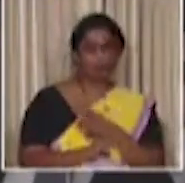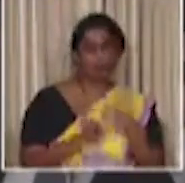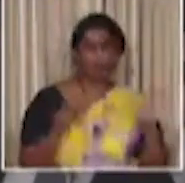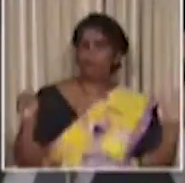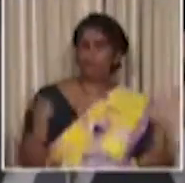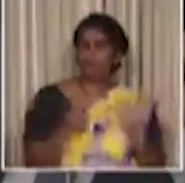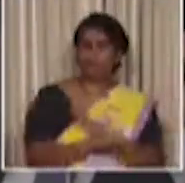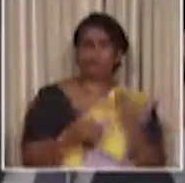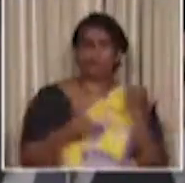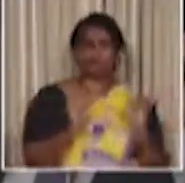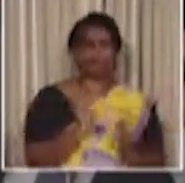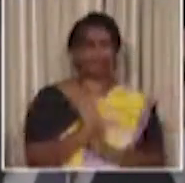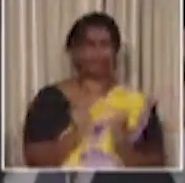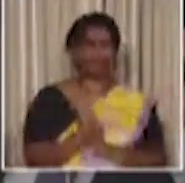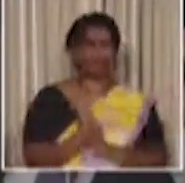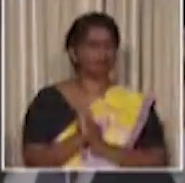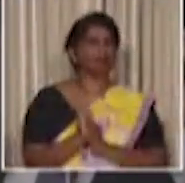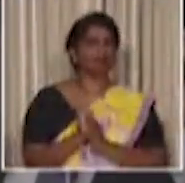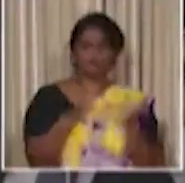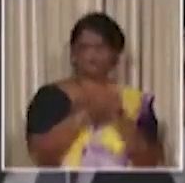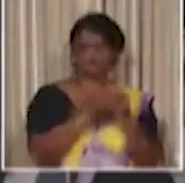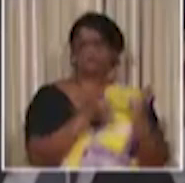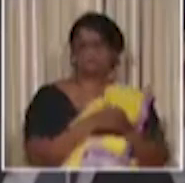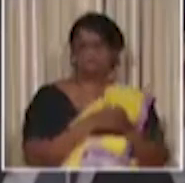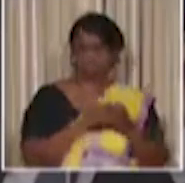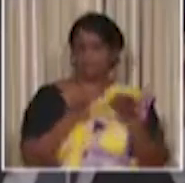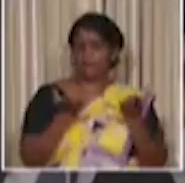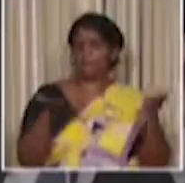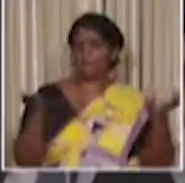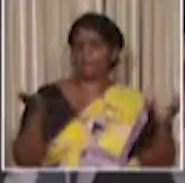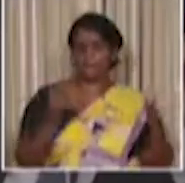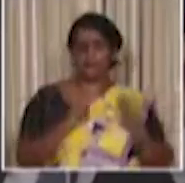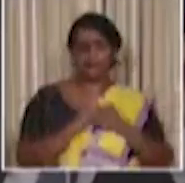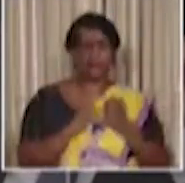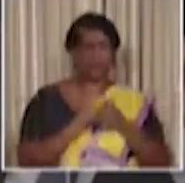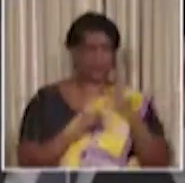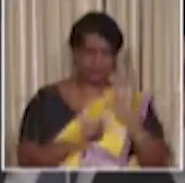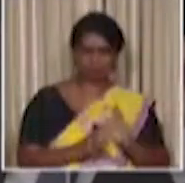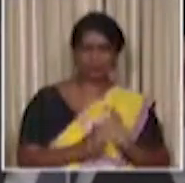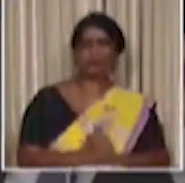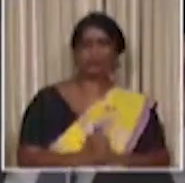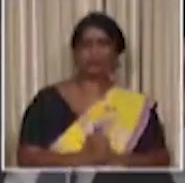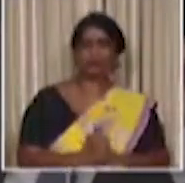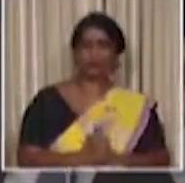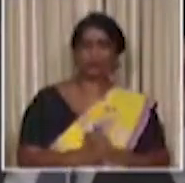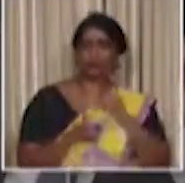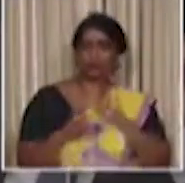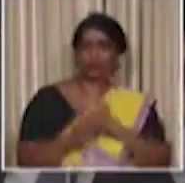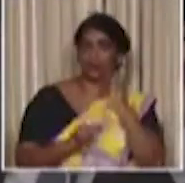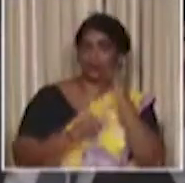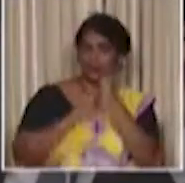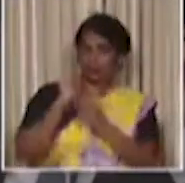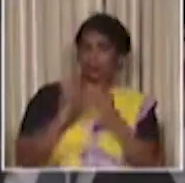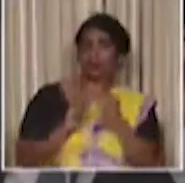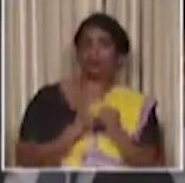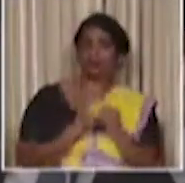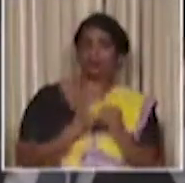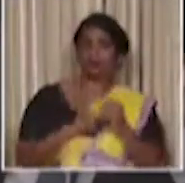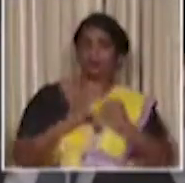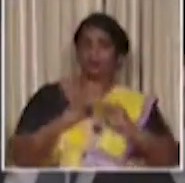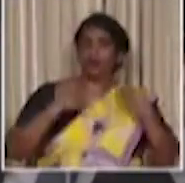අසම්පූර්ණ කොමිසන් සභාවල් ඇතිබීදමට තත්ත්වයක් ඇති වෙලා තියෙන. මේවා ගැන විවේචනය කරන්නේ